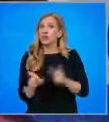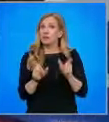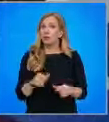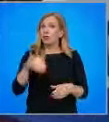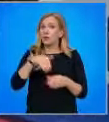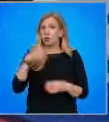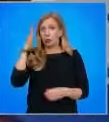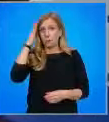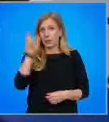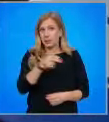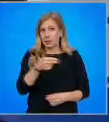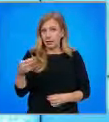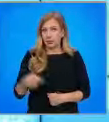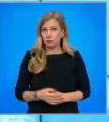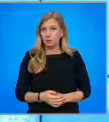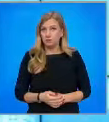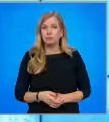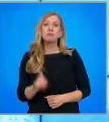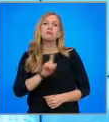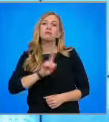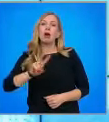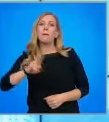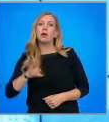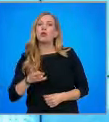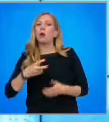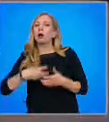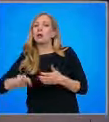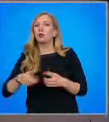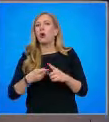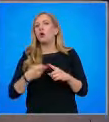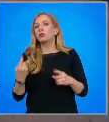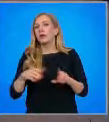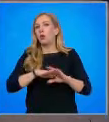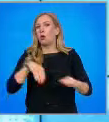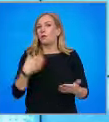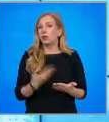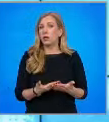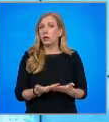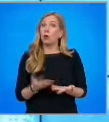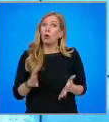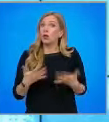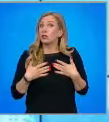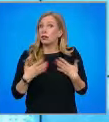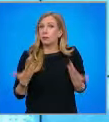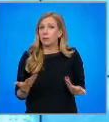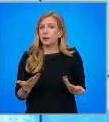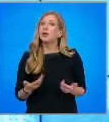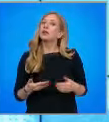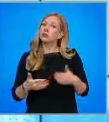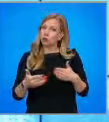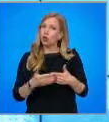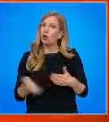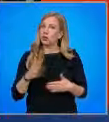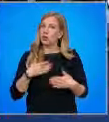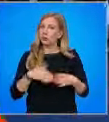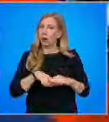министерство. Няма друг изход, освен уволнение. Кога ще ги има? Ще има такива рукади, съвсем скоро ще ги